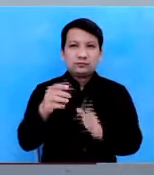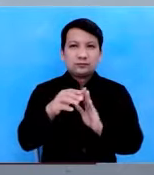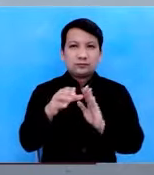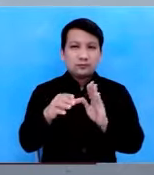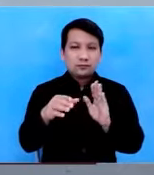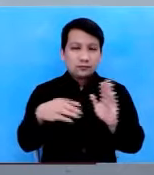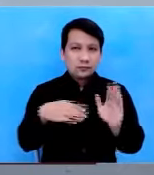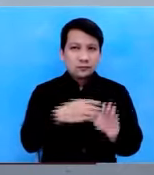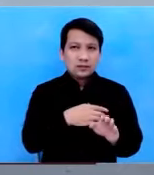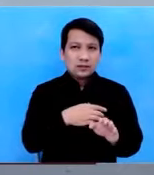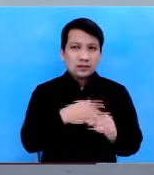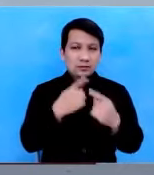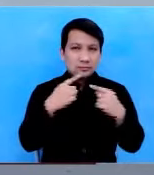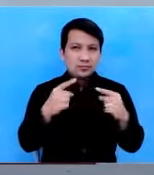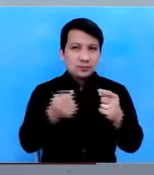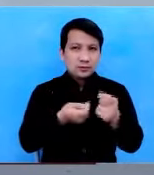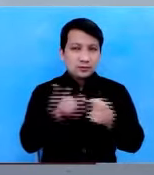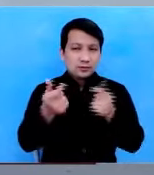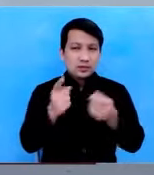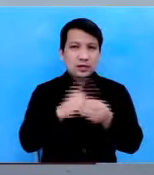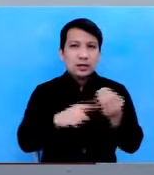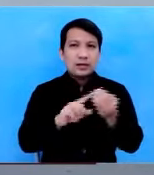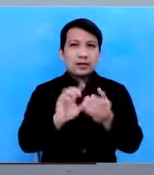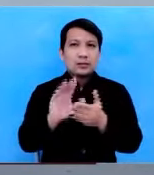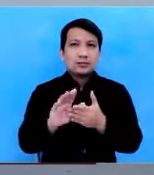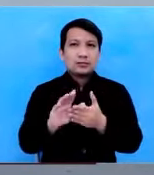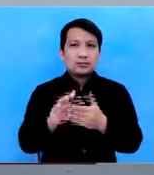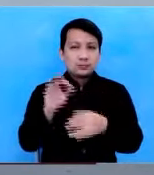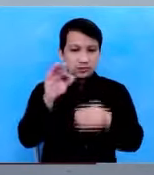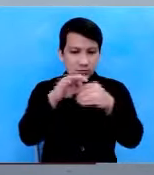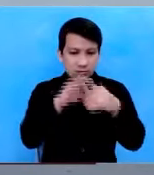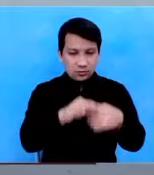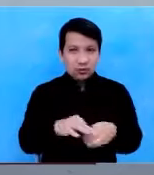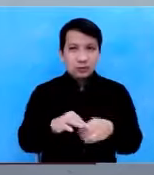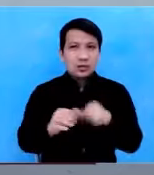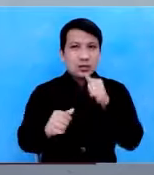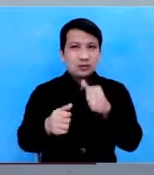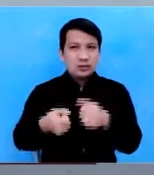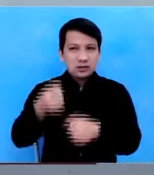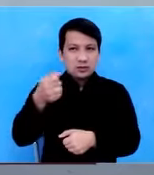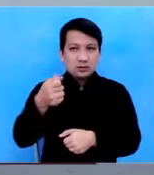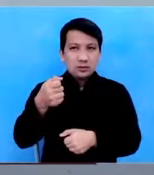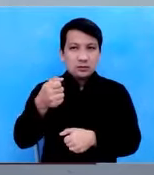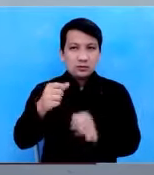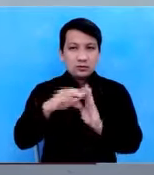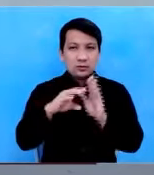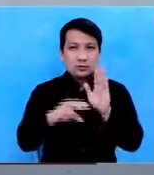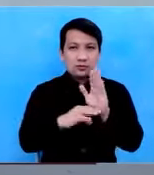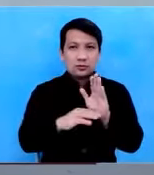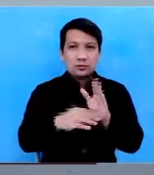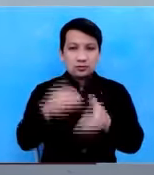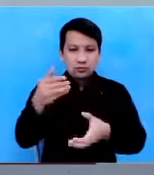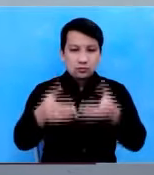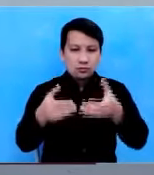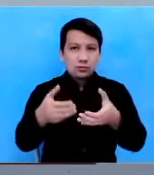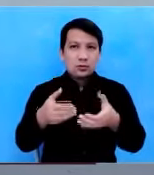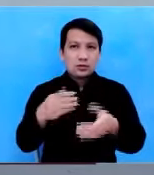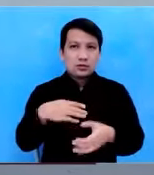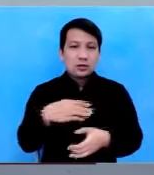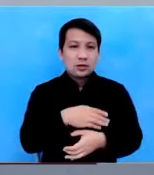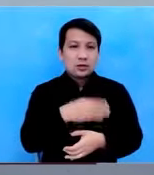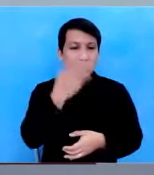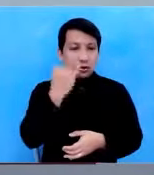law declaration sa pamamagitan ng majority vote. Hindi rin pwedeng suspindihin ang konstitusyon o mga civilian courts o ang